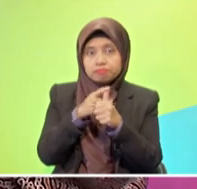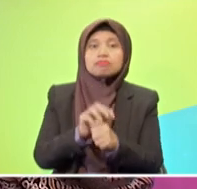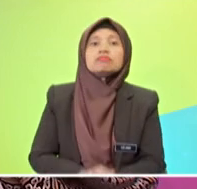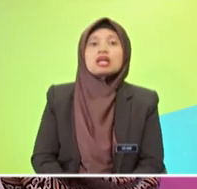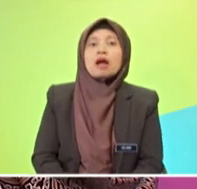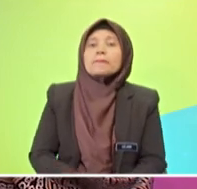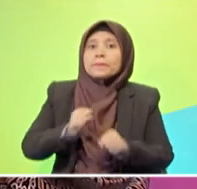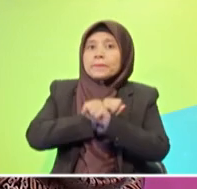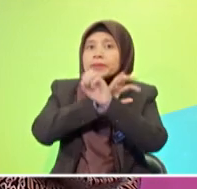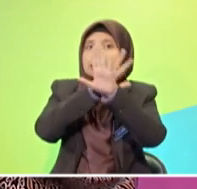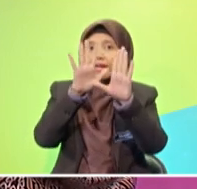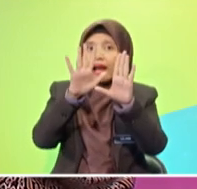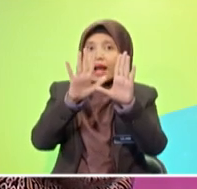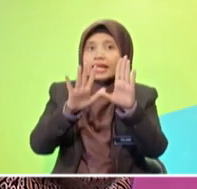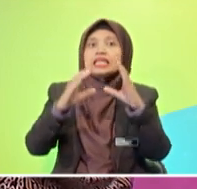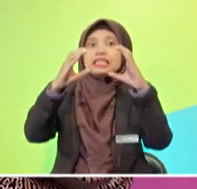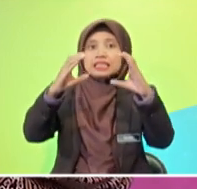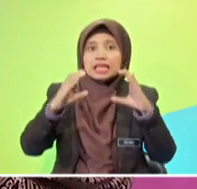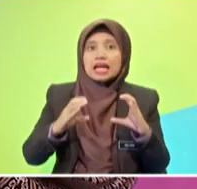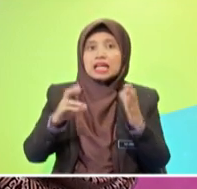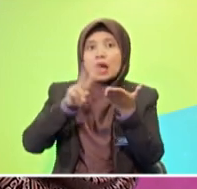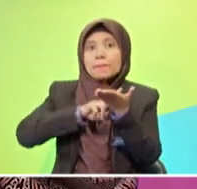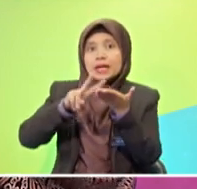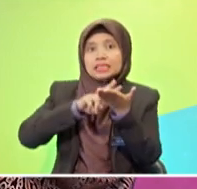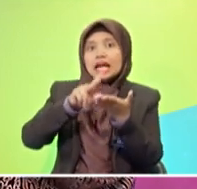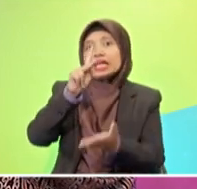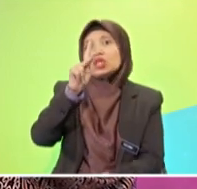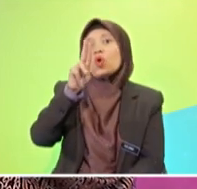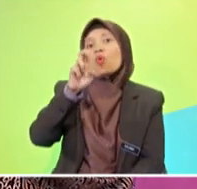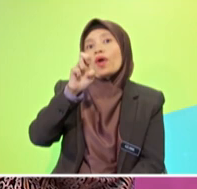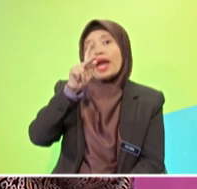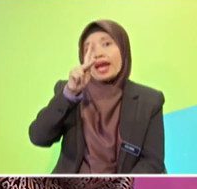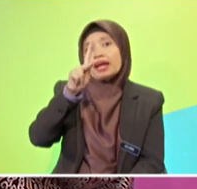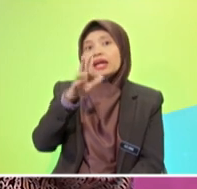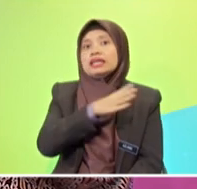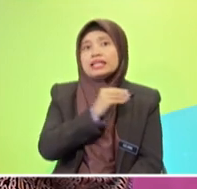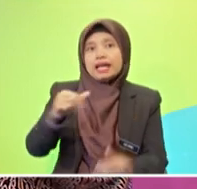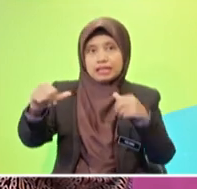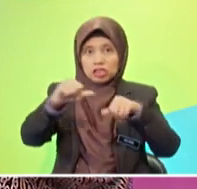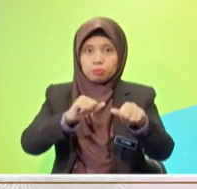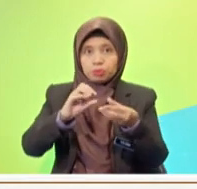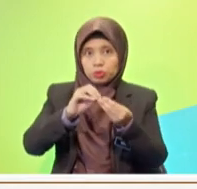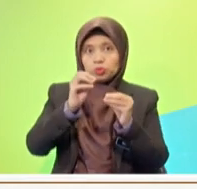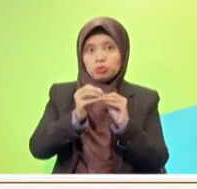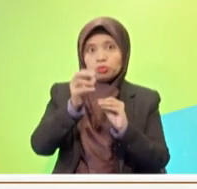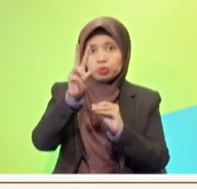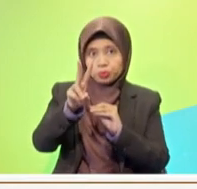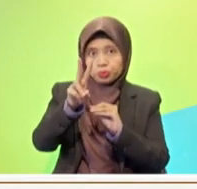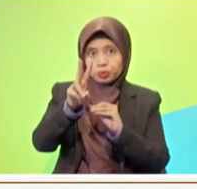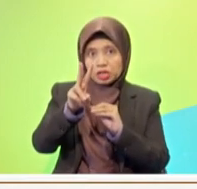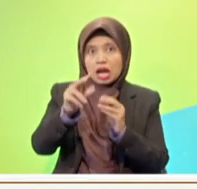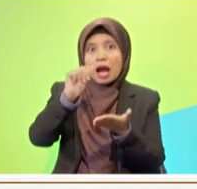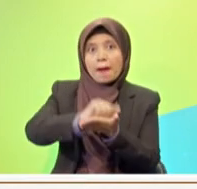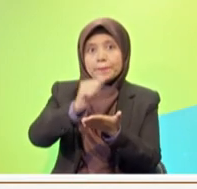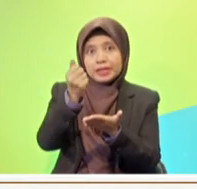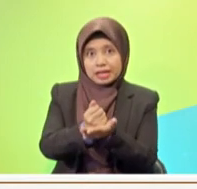penerangan teknik bacaan kue kemudian activity kedua ialah aplikasi teknik